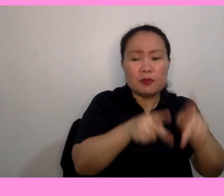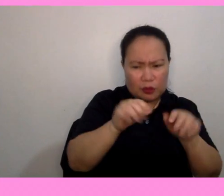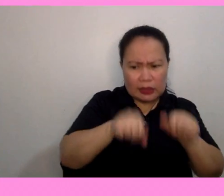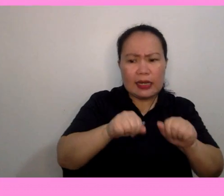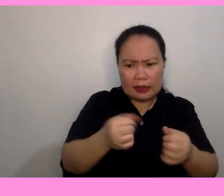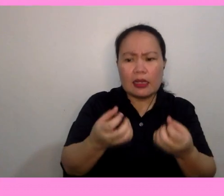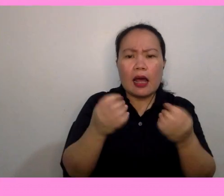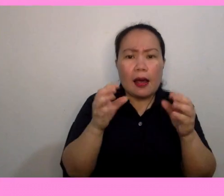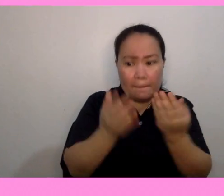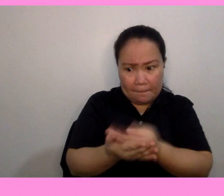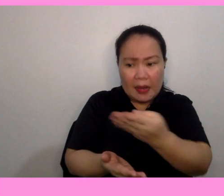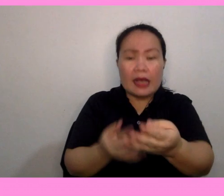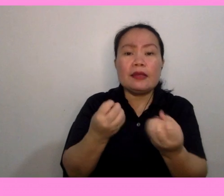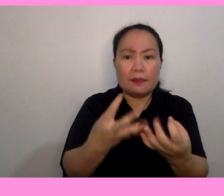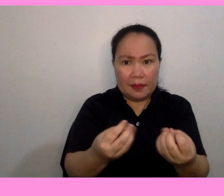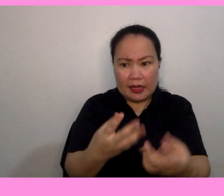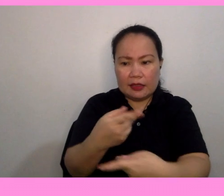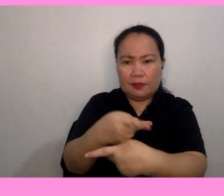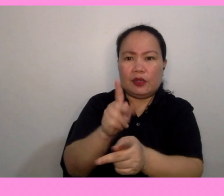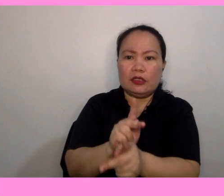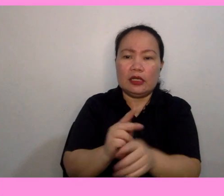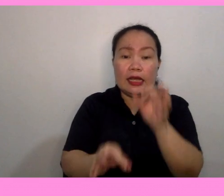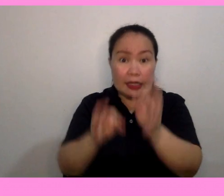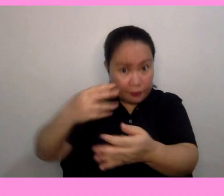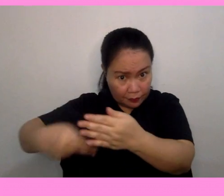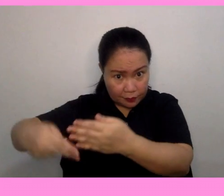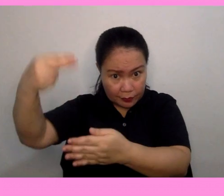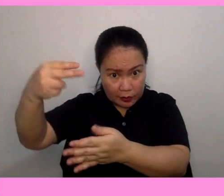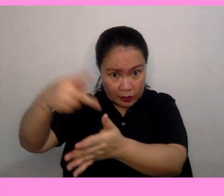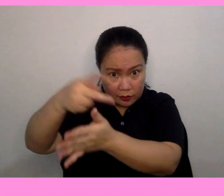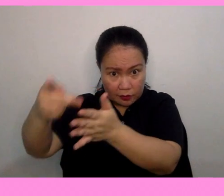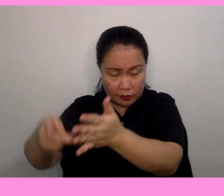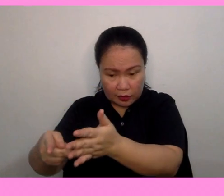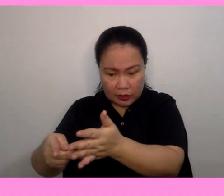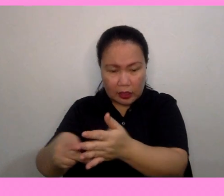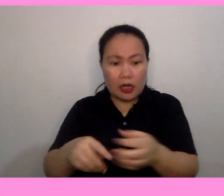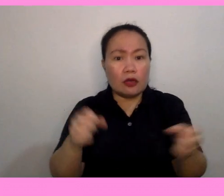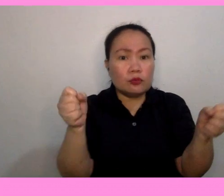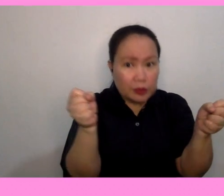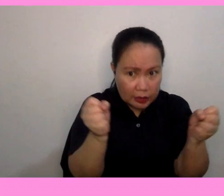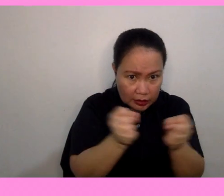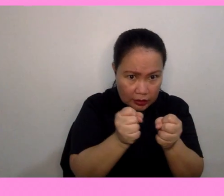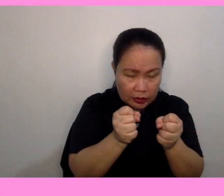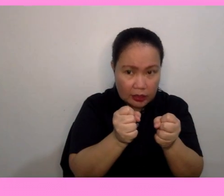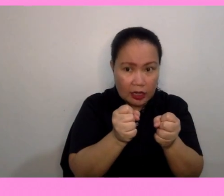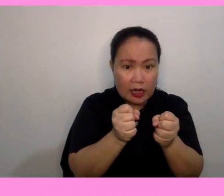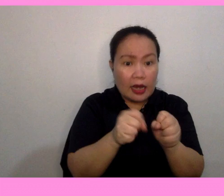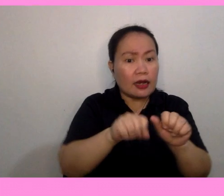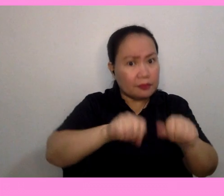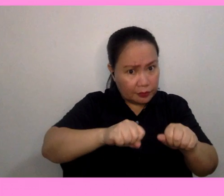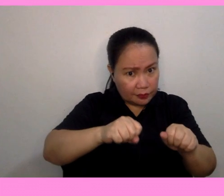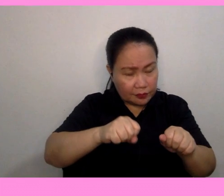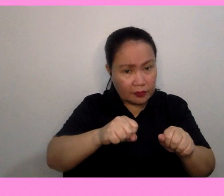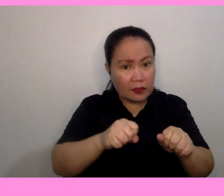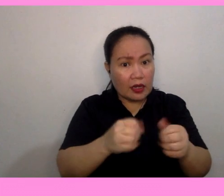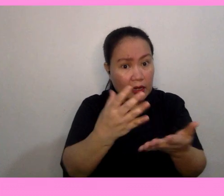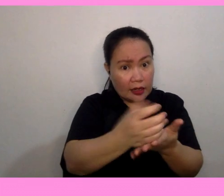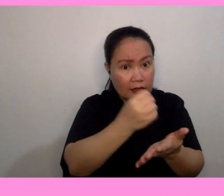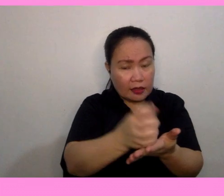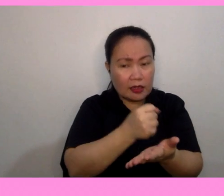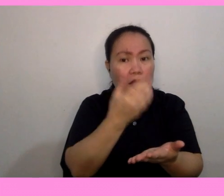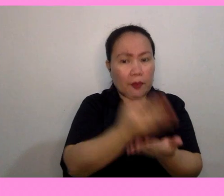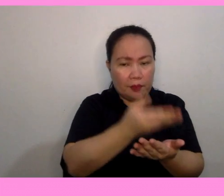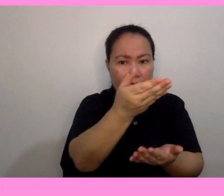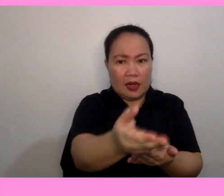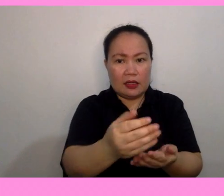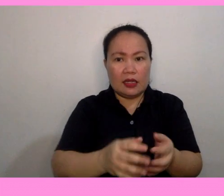produkto. Kapag tumaas naman ang presyo, lumiliit naman ang kakayahan ng kanyang kita na